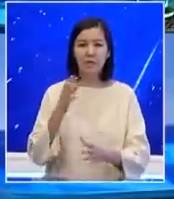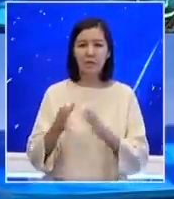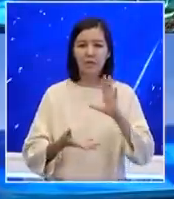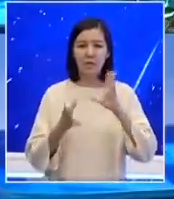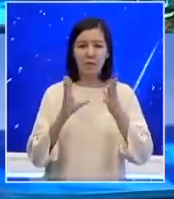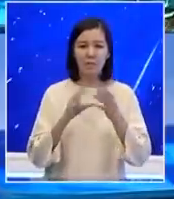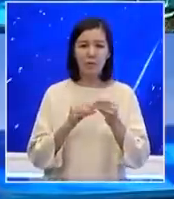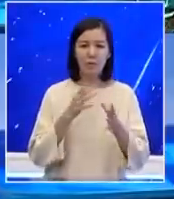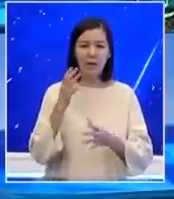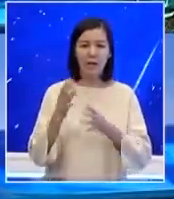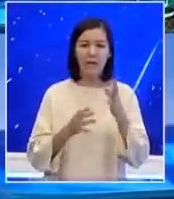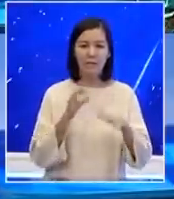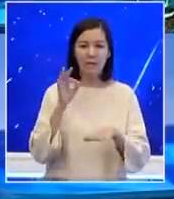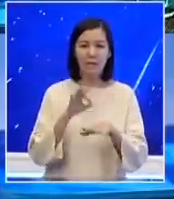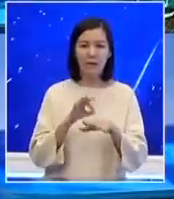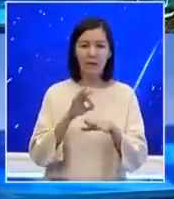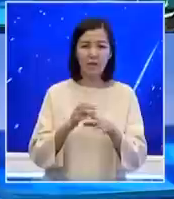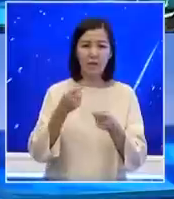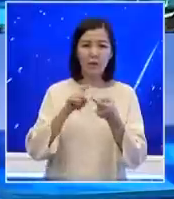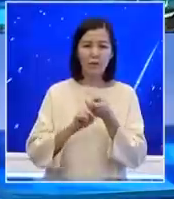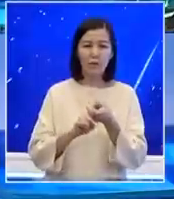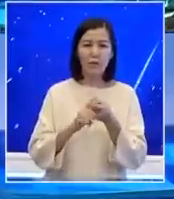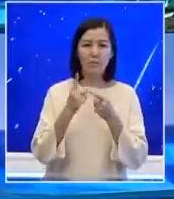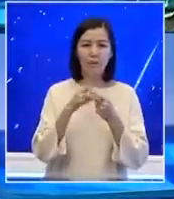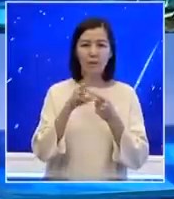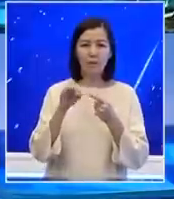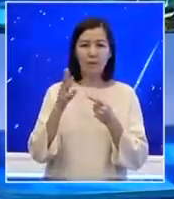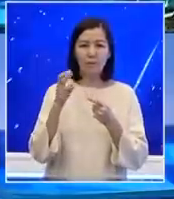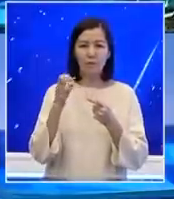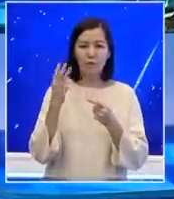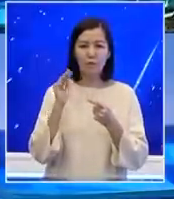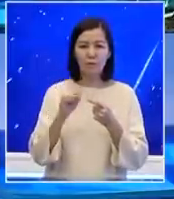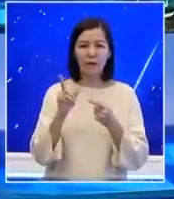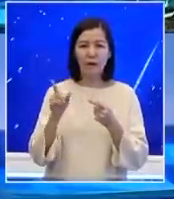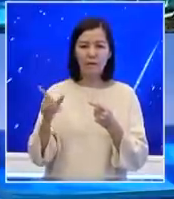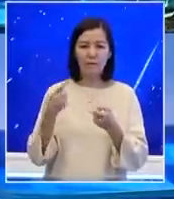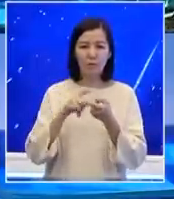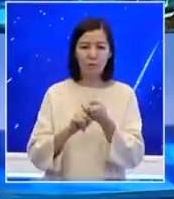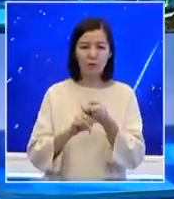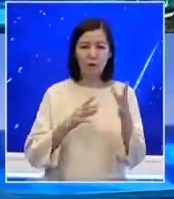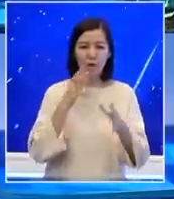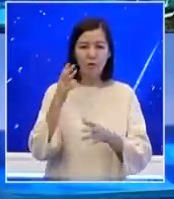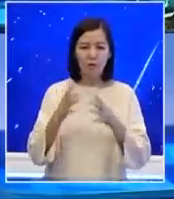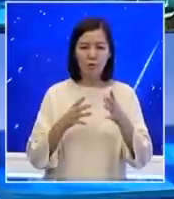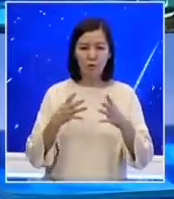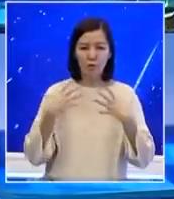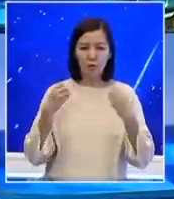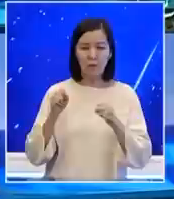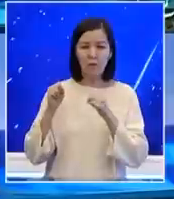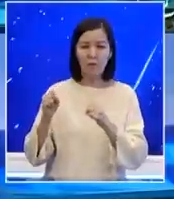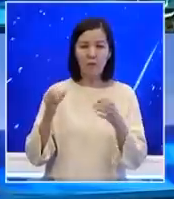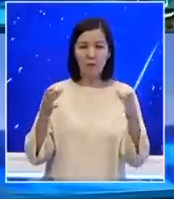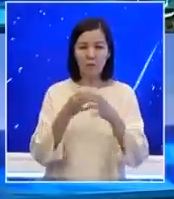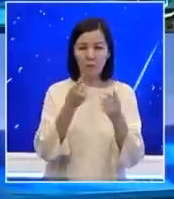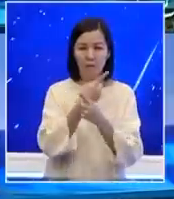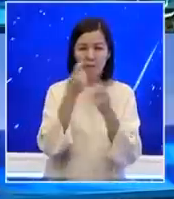Шартарапқа шолу жасасақ, әлемде тәж тажалын бүгінгі күні 1 миллион 300 мыңға жуық адам жұқтырған. Дүниежүзілік денсаулық сақтау ұйымының мәліметіне